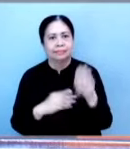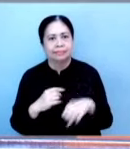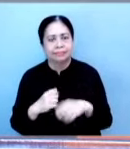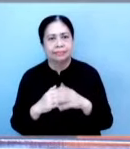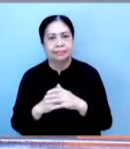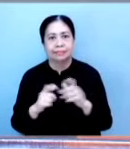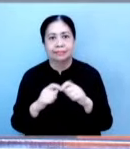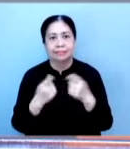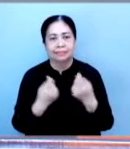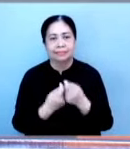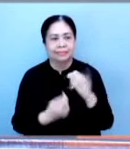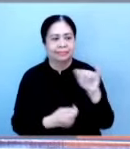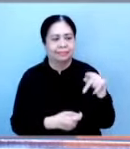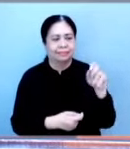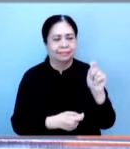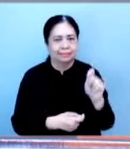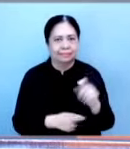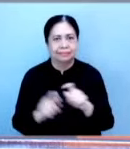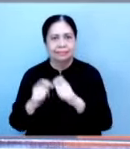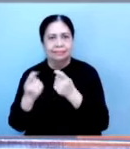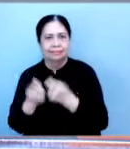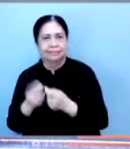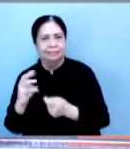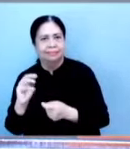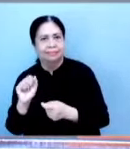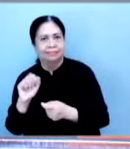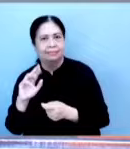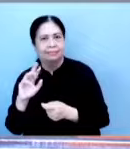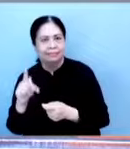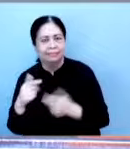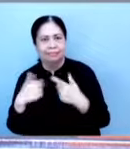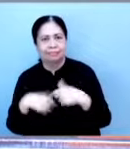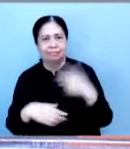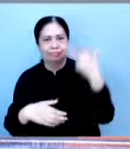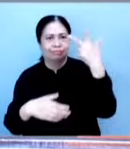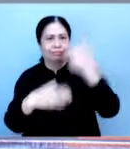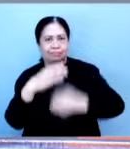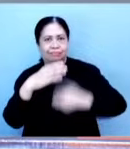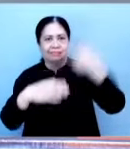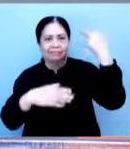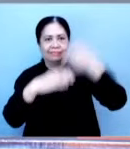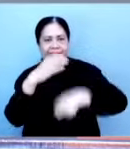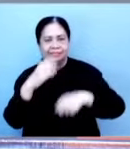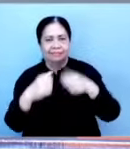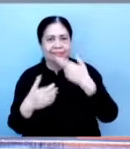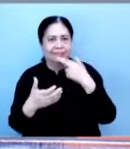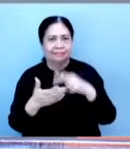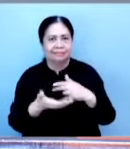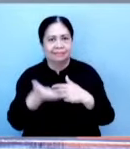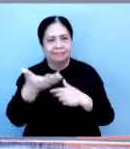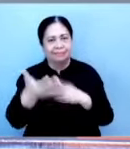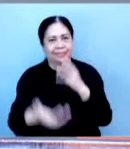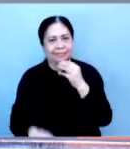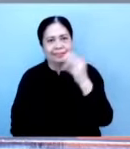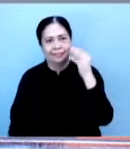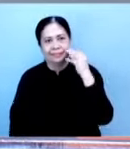Japet versus Team Mar kagiliwan din shoot event front ng